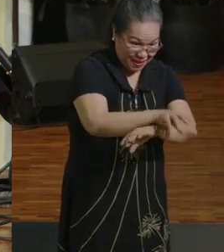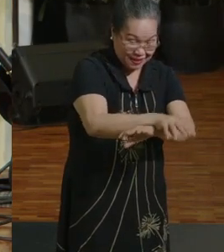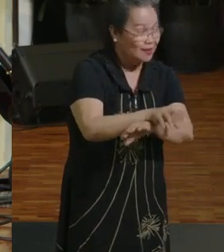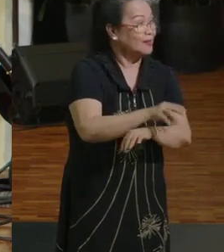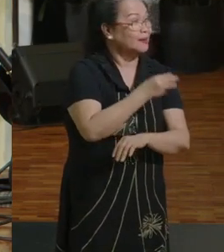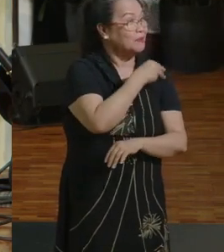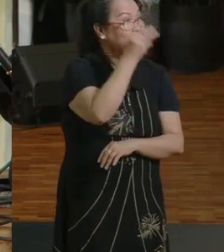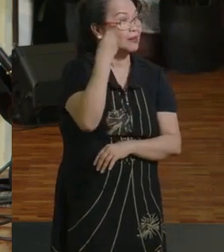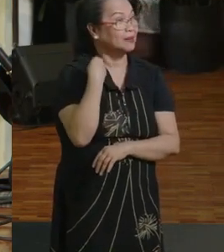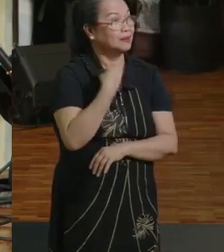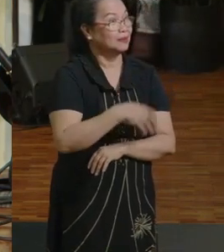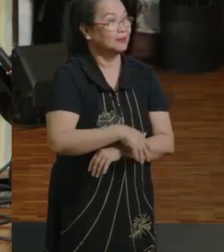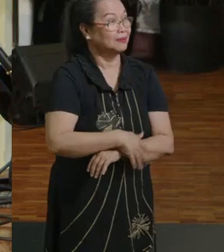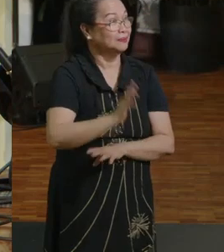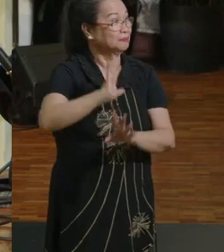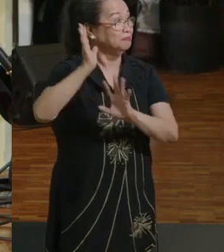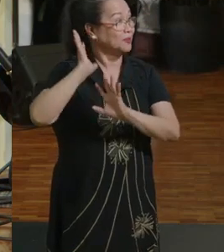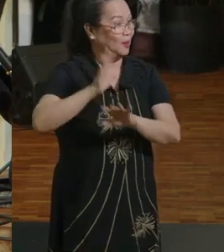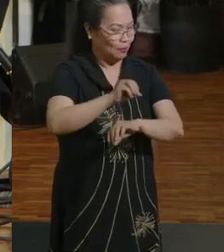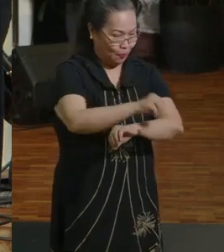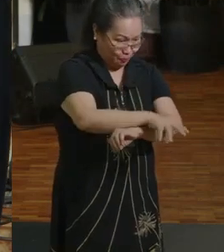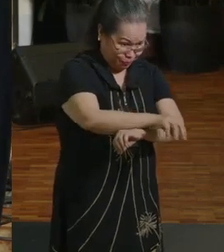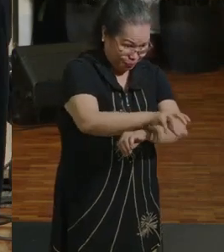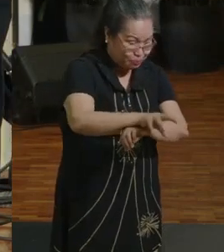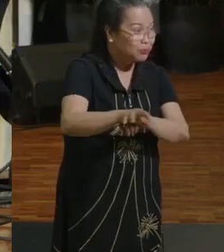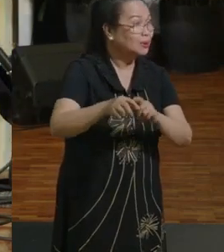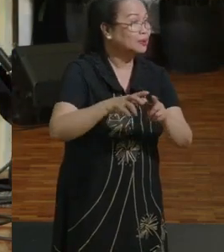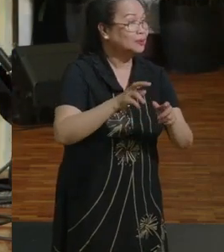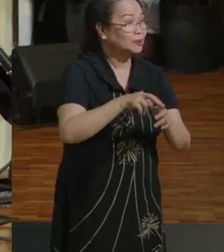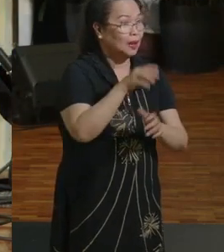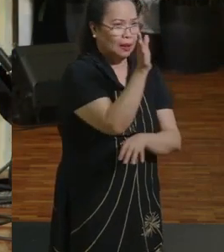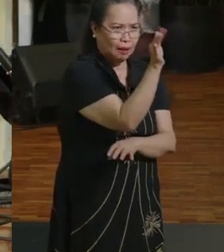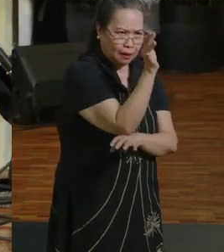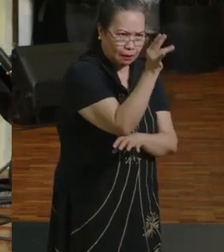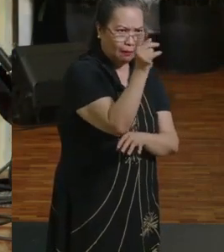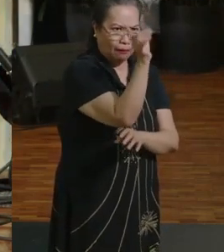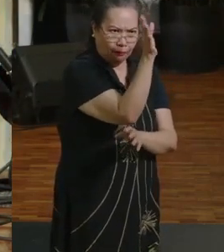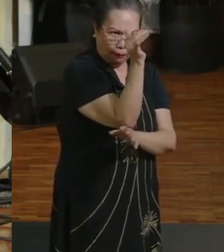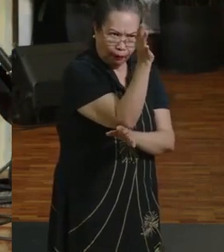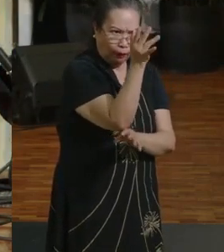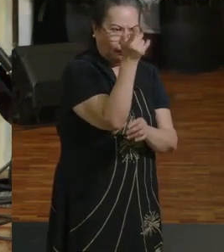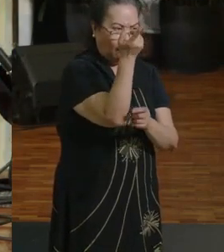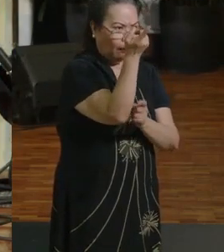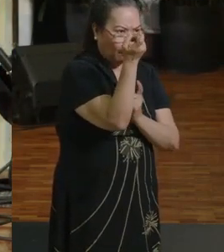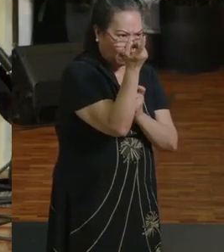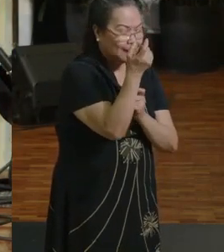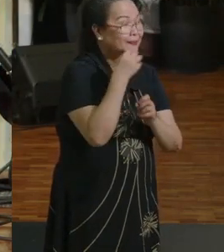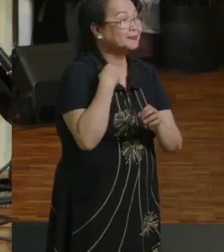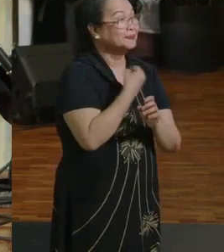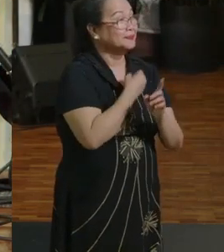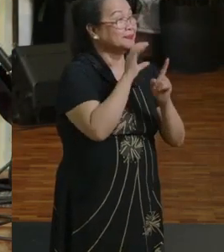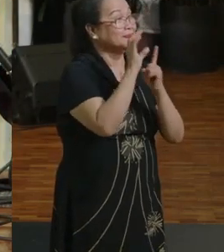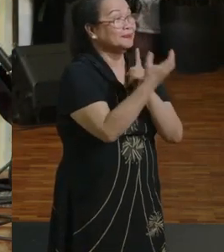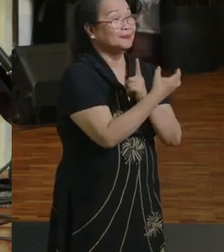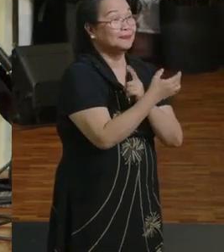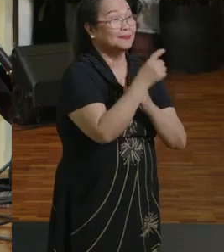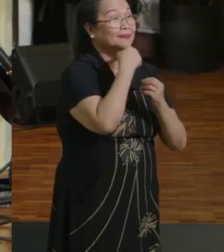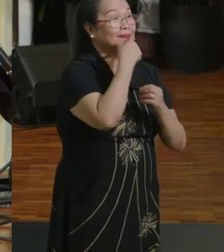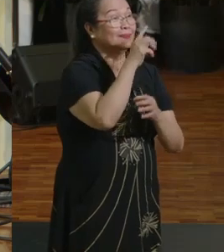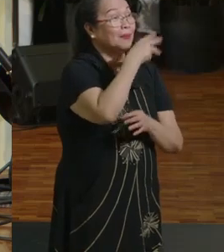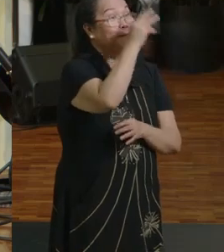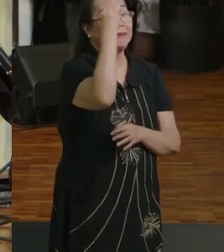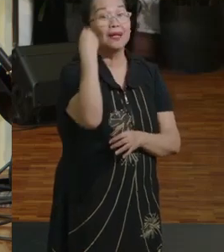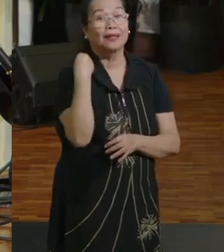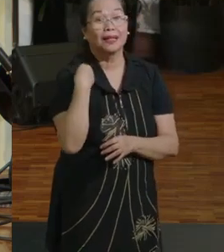Mary. Kahit nung araw, chinismis siya, akala siya yung prostitute. Ang ating kultura, chinismis na rin si